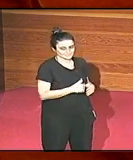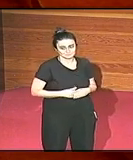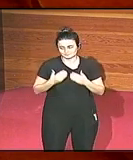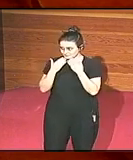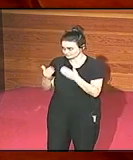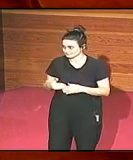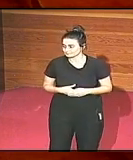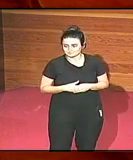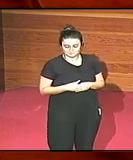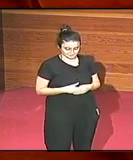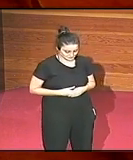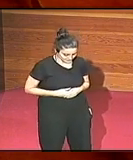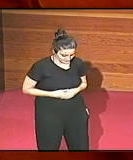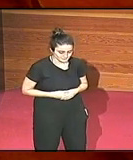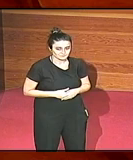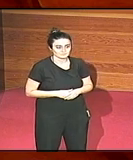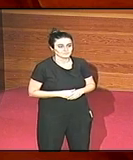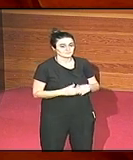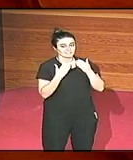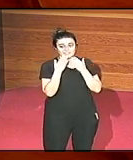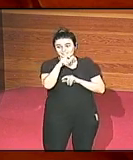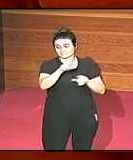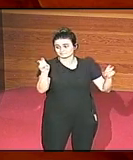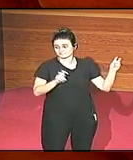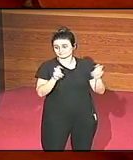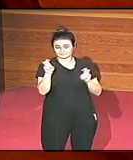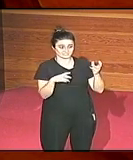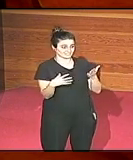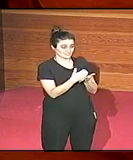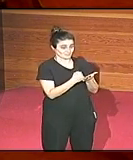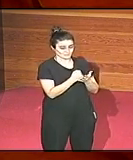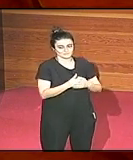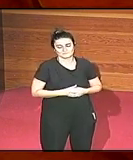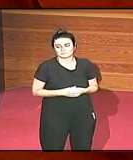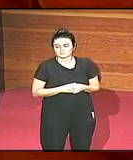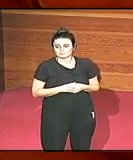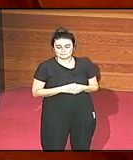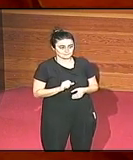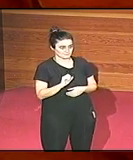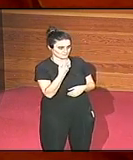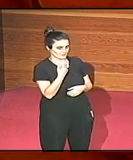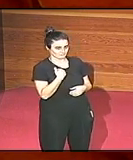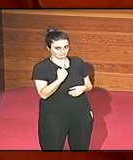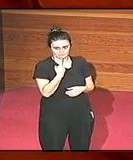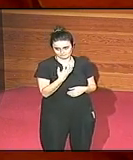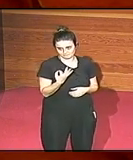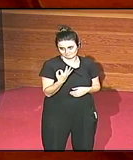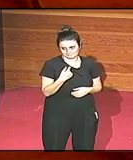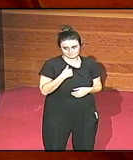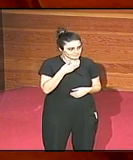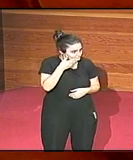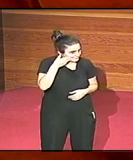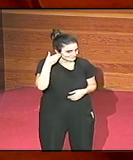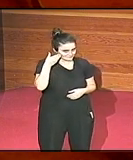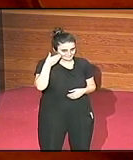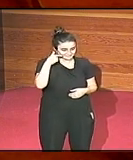zuri, eta eskerrik asko etorri zareten guztioi. Bueno, lehenik eta behin esan behar dut, ohore bat dela berriz ere itzuli